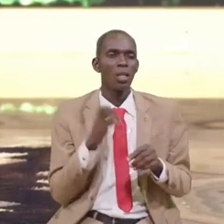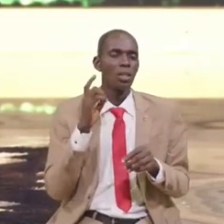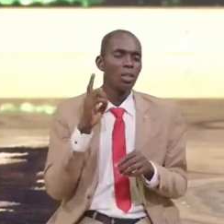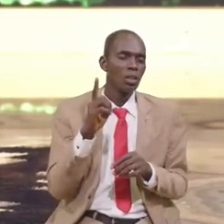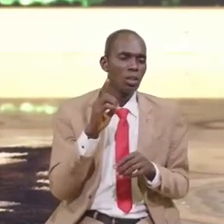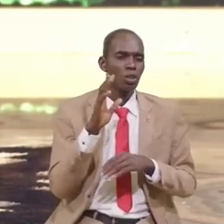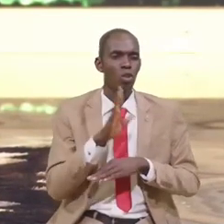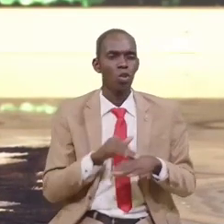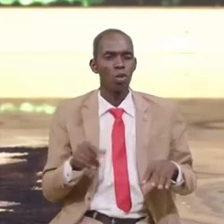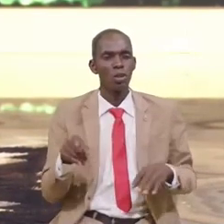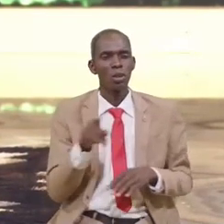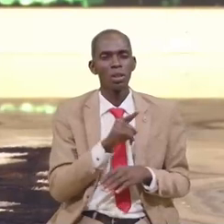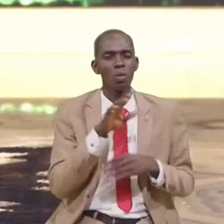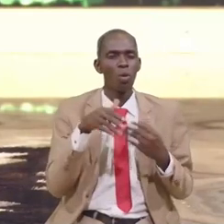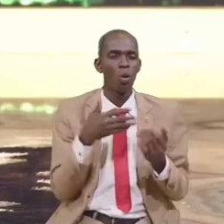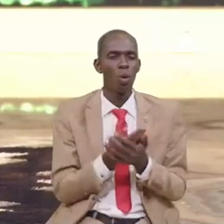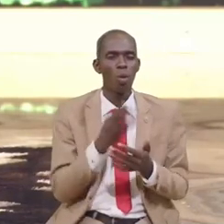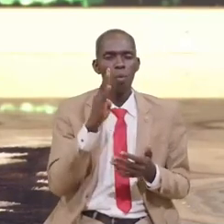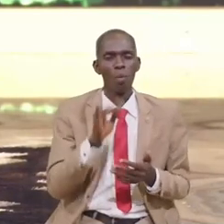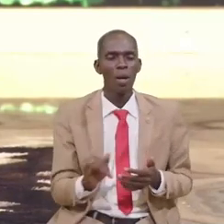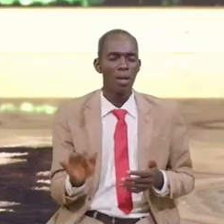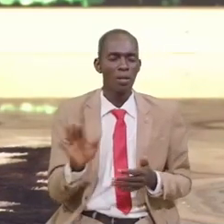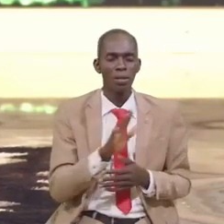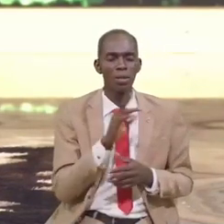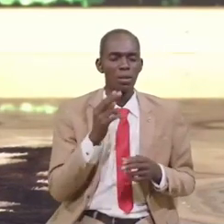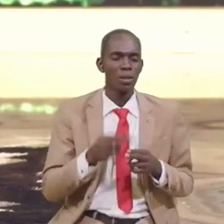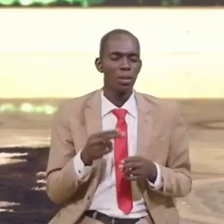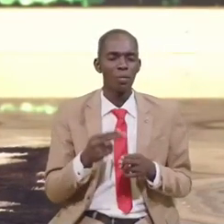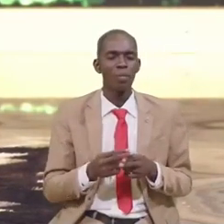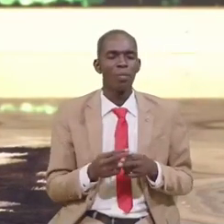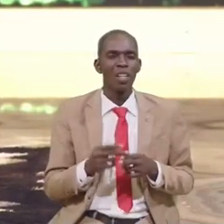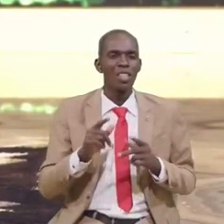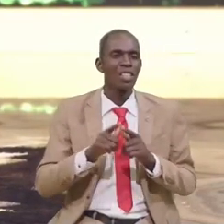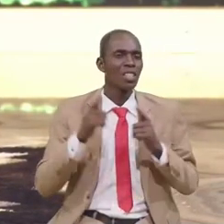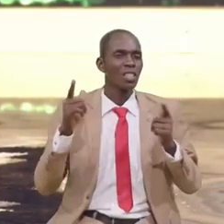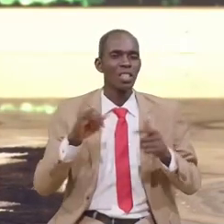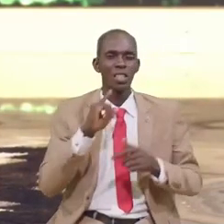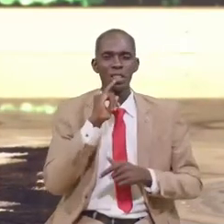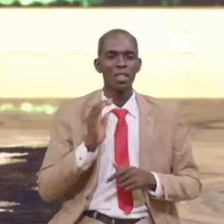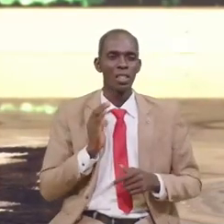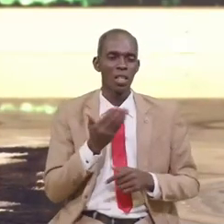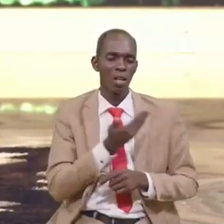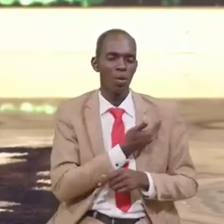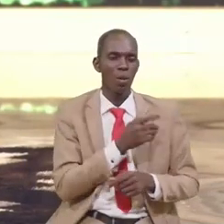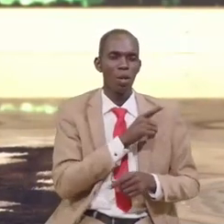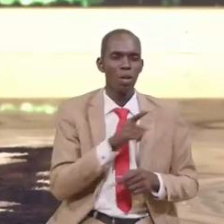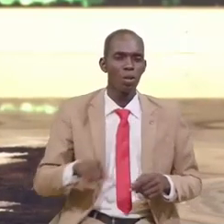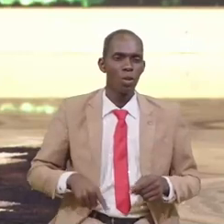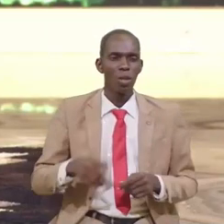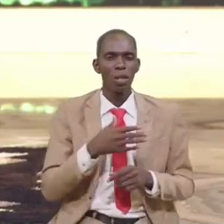toutes des noms. Notre Seigneur est grand, puissant par sa force, son intelligence n'a point de